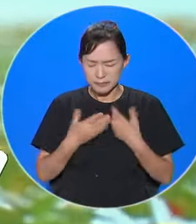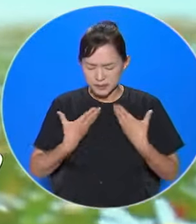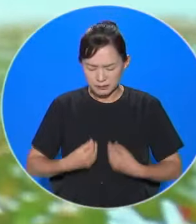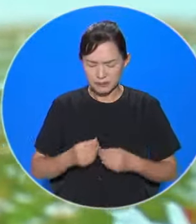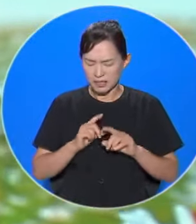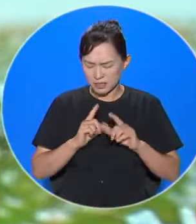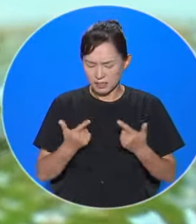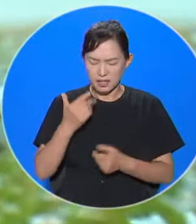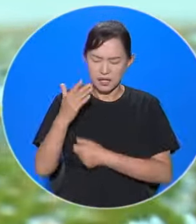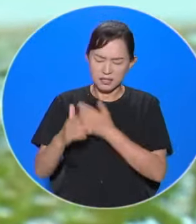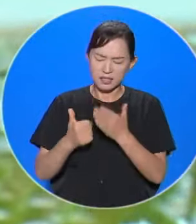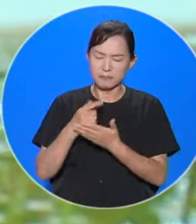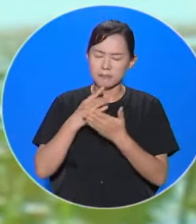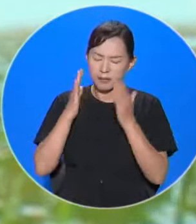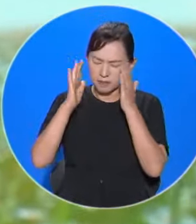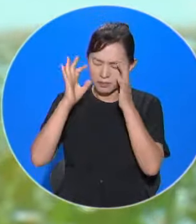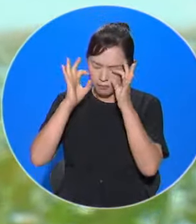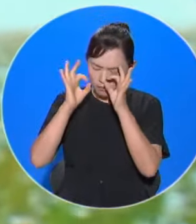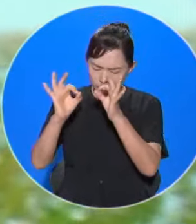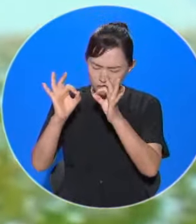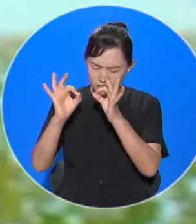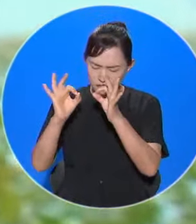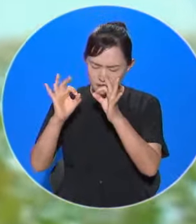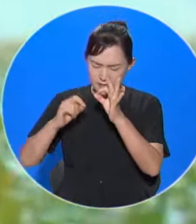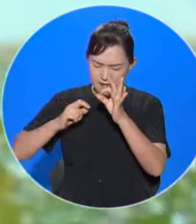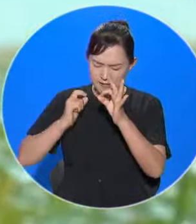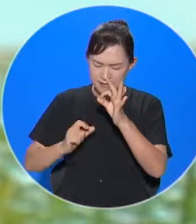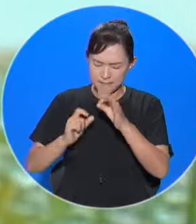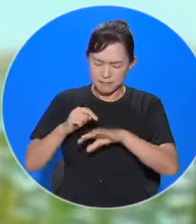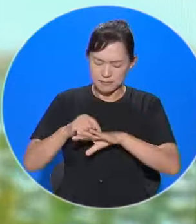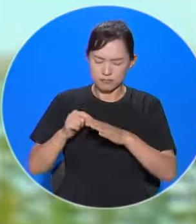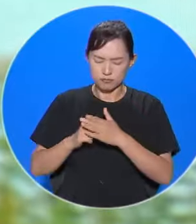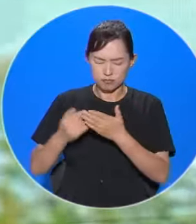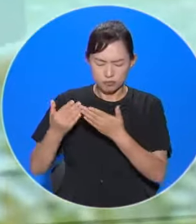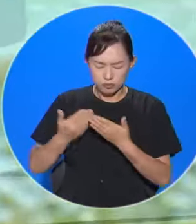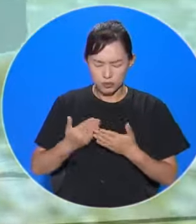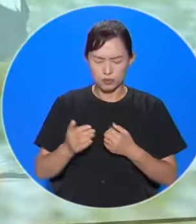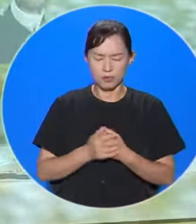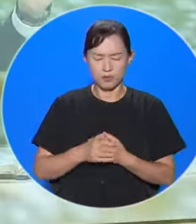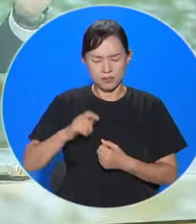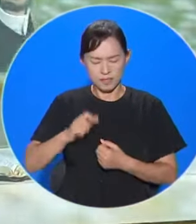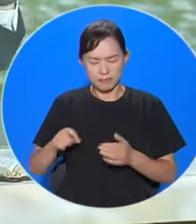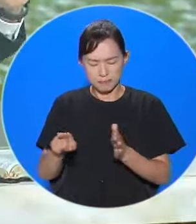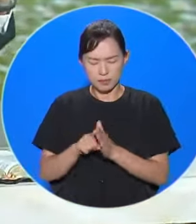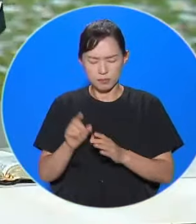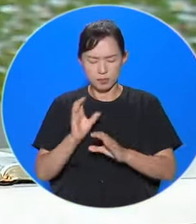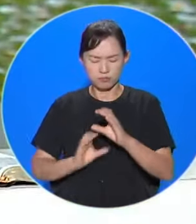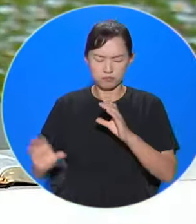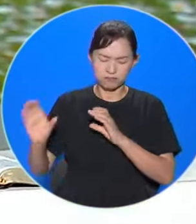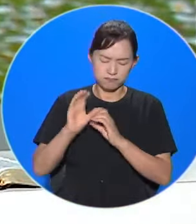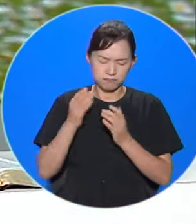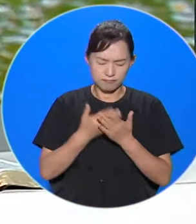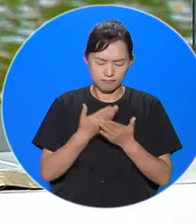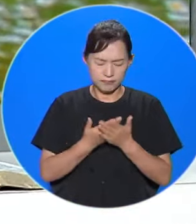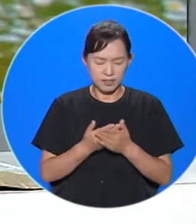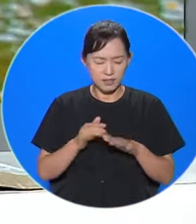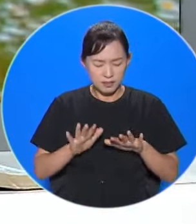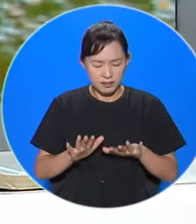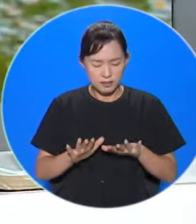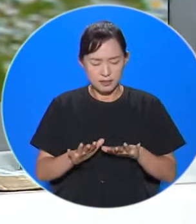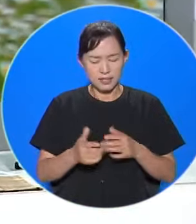아니라 하나님을 바라볼 수 있는 견고한 마음도 주시고 또 하나님 강한 믿음도 더하여 주시옵소서. 이 시간